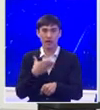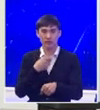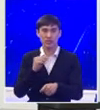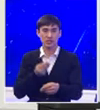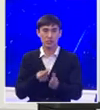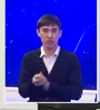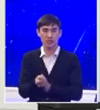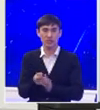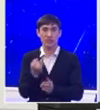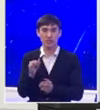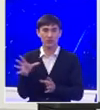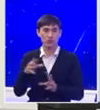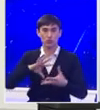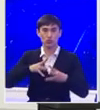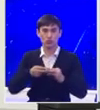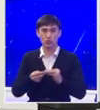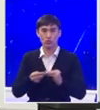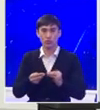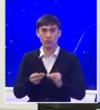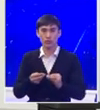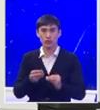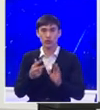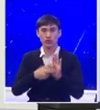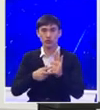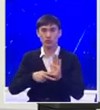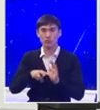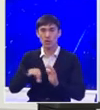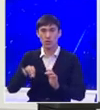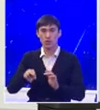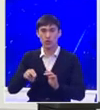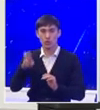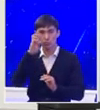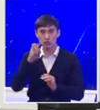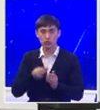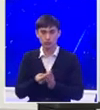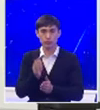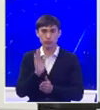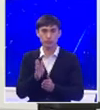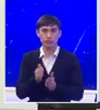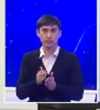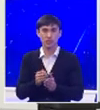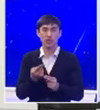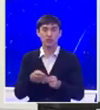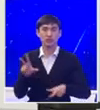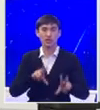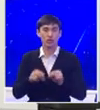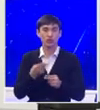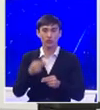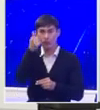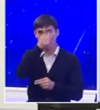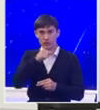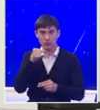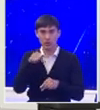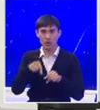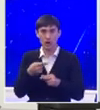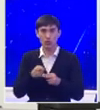и всю сумму, там она где-то около 80 миллионов, бюджет тоже посадим. Так что надеюсь, что в этом году мы